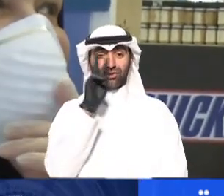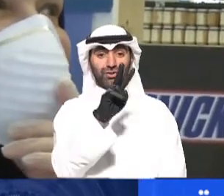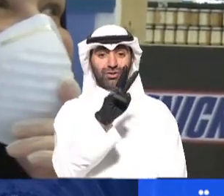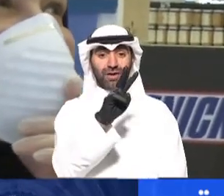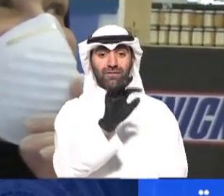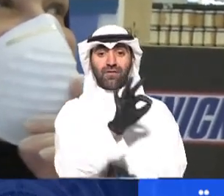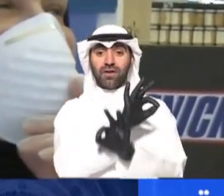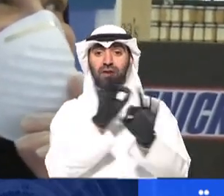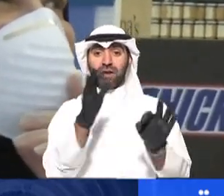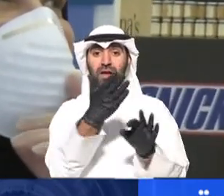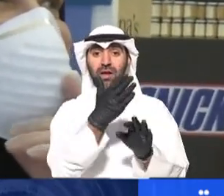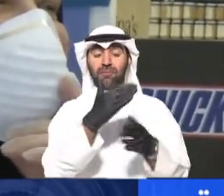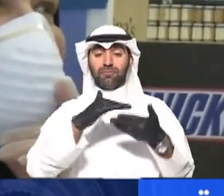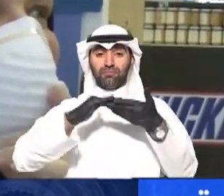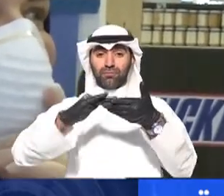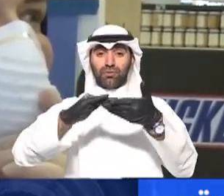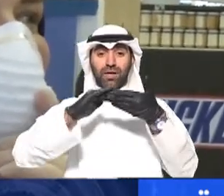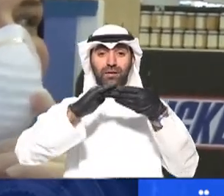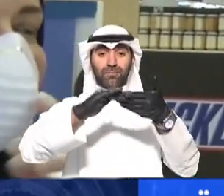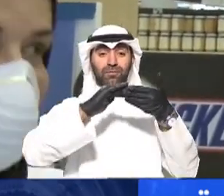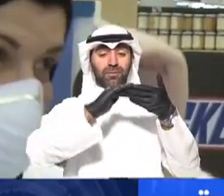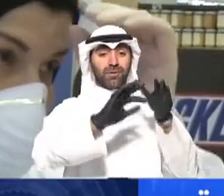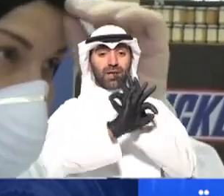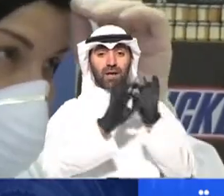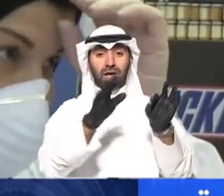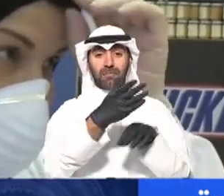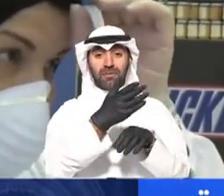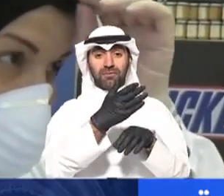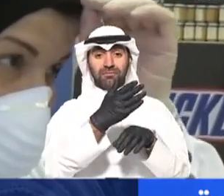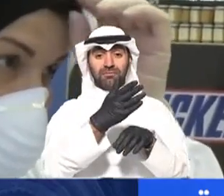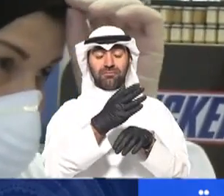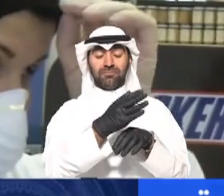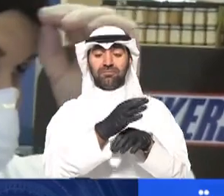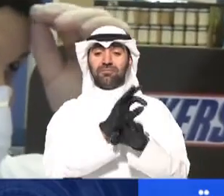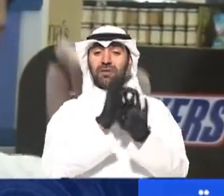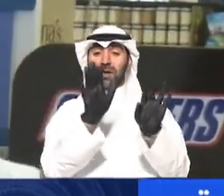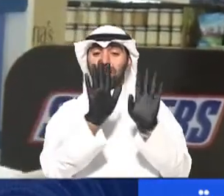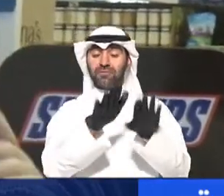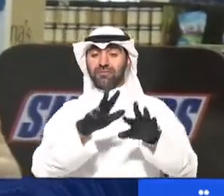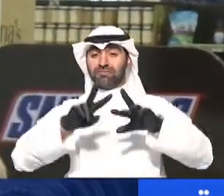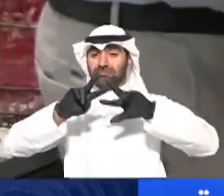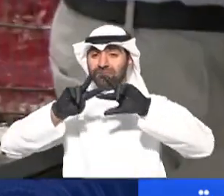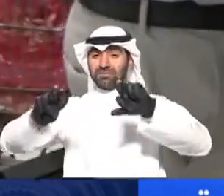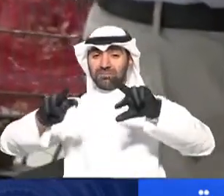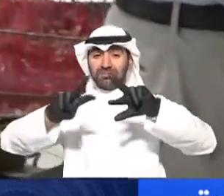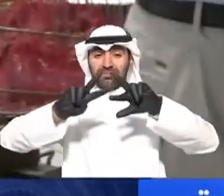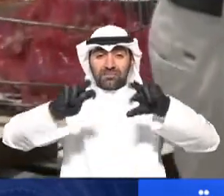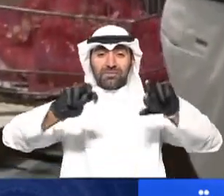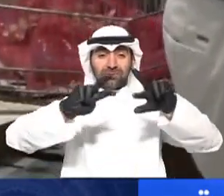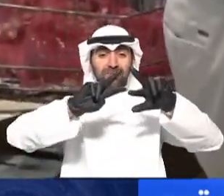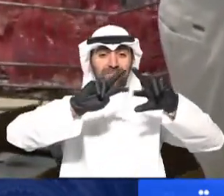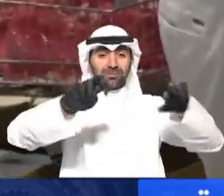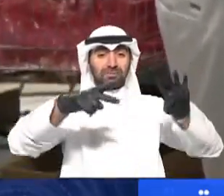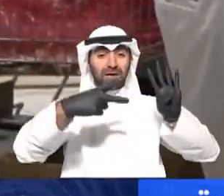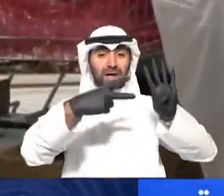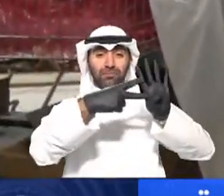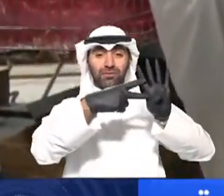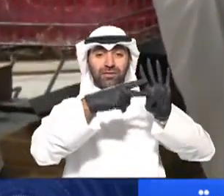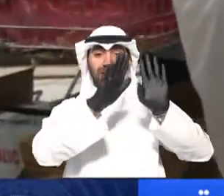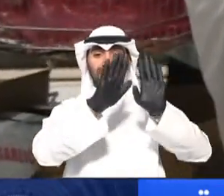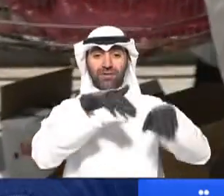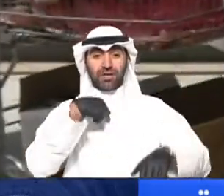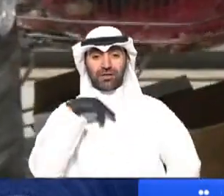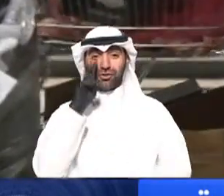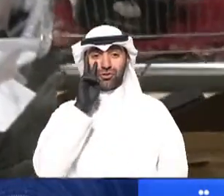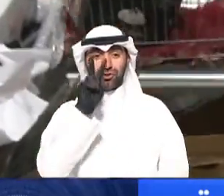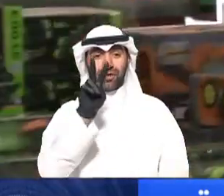الله عليهم، يعني مغطين الشغل يعني، والحمد لله المراقبة ممتازة جدا جدا. لبلدية الكويت تأتي للتأكد